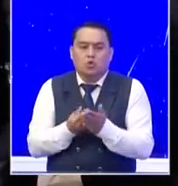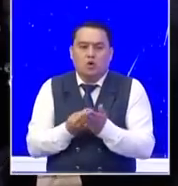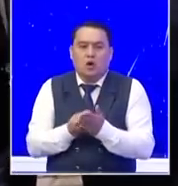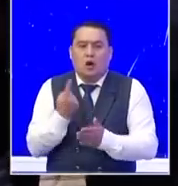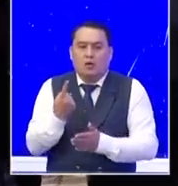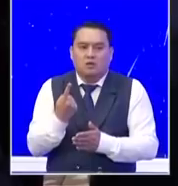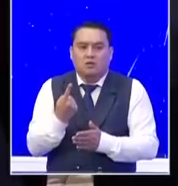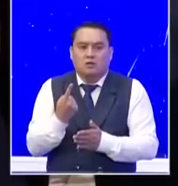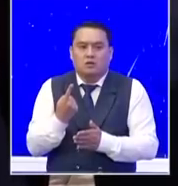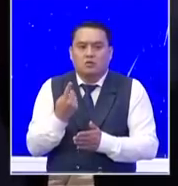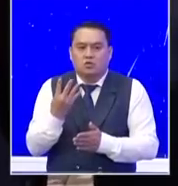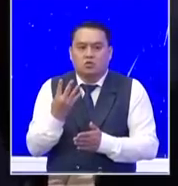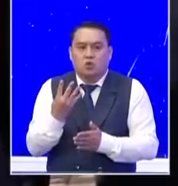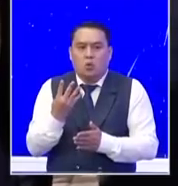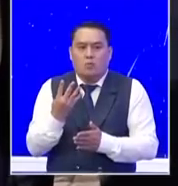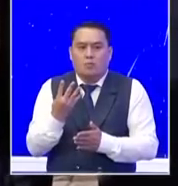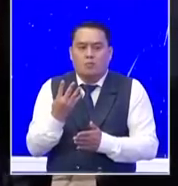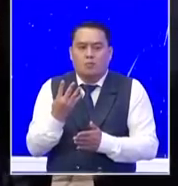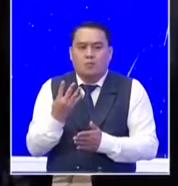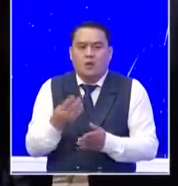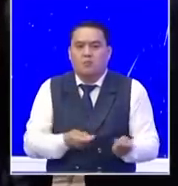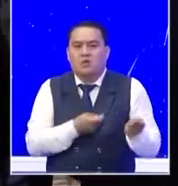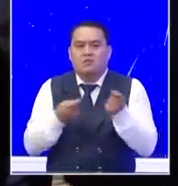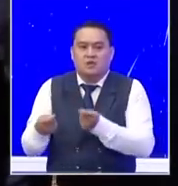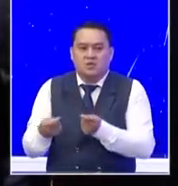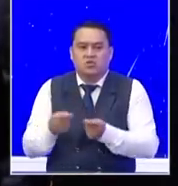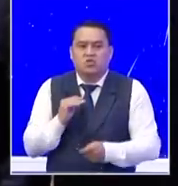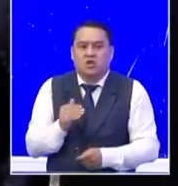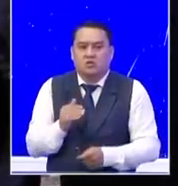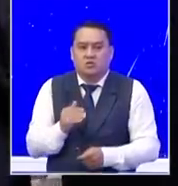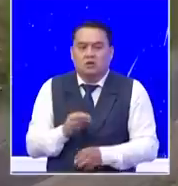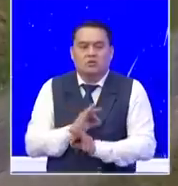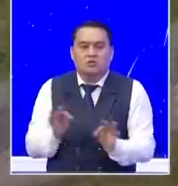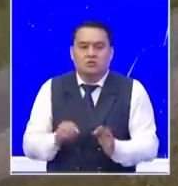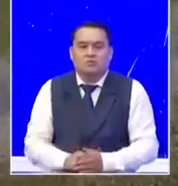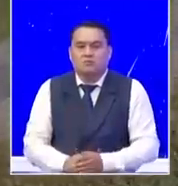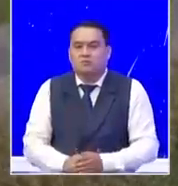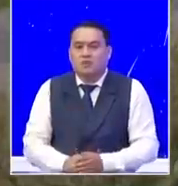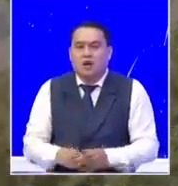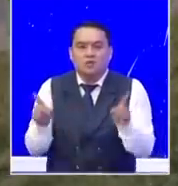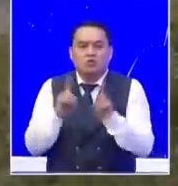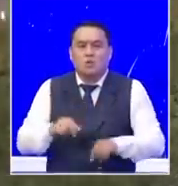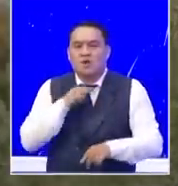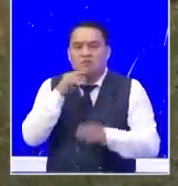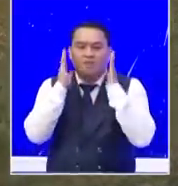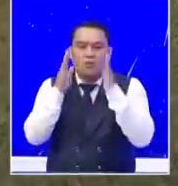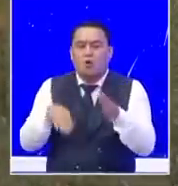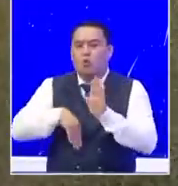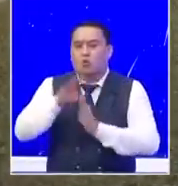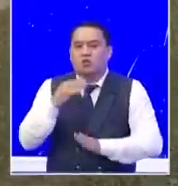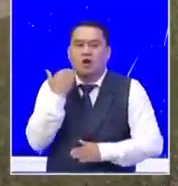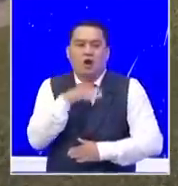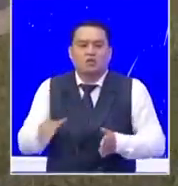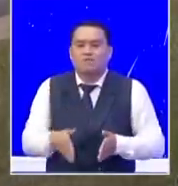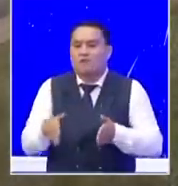1 к 4. Мы привлекли столько частных инвестиций. Особое внимание заслуживает тема улучшения